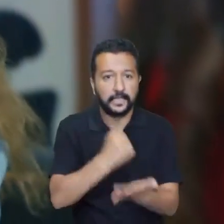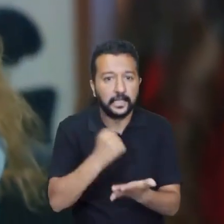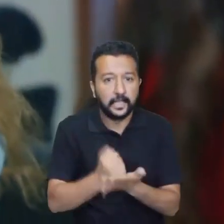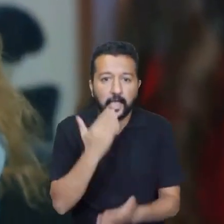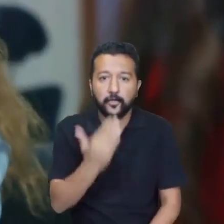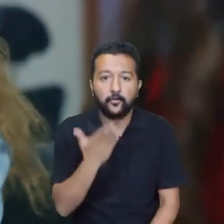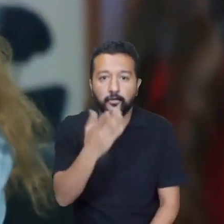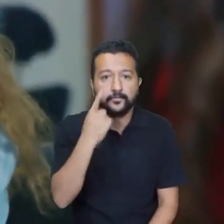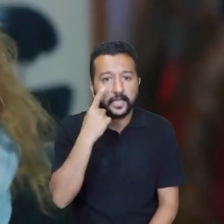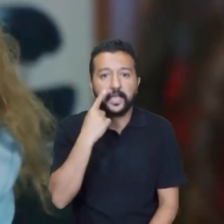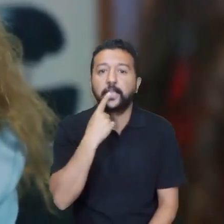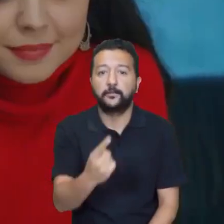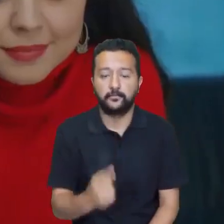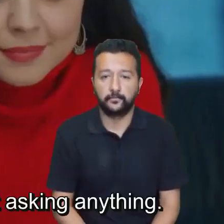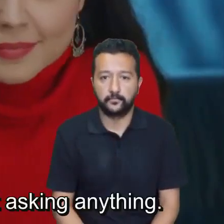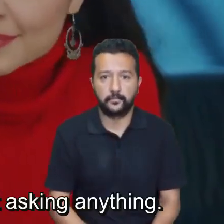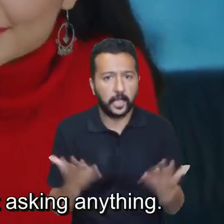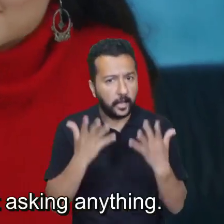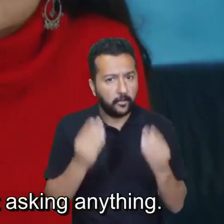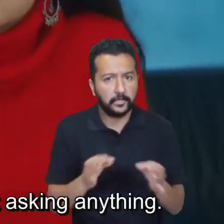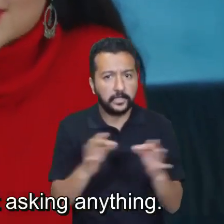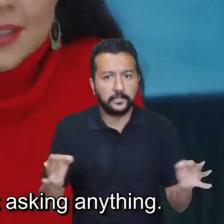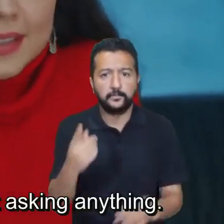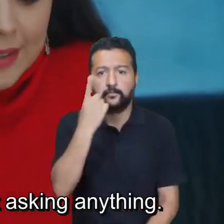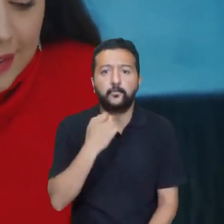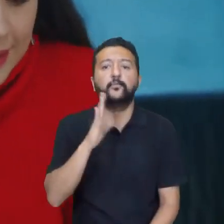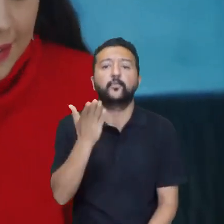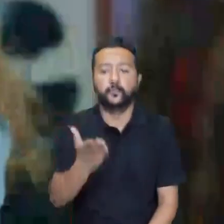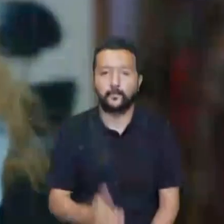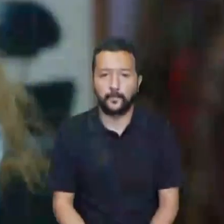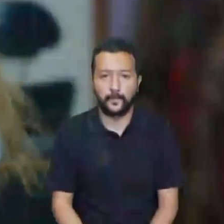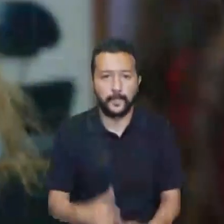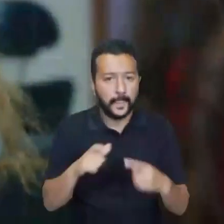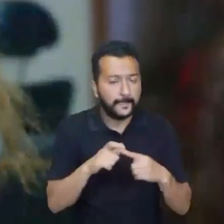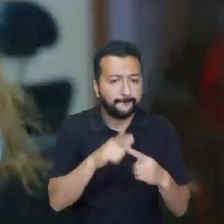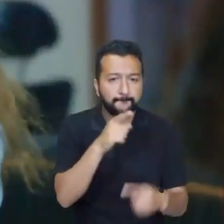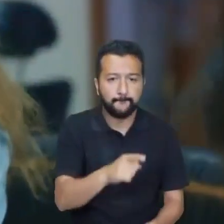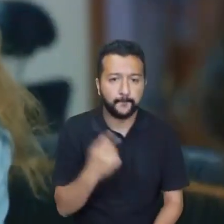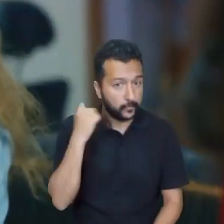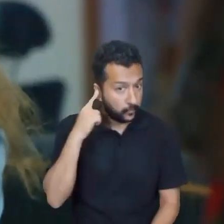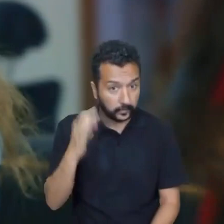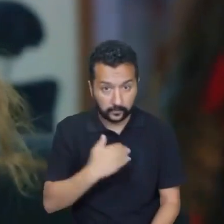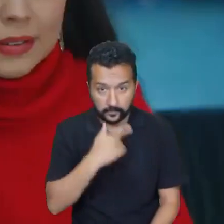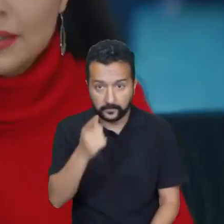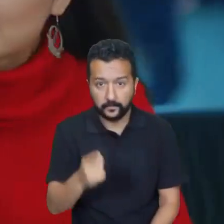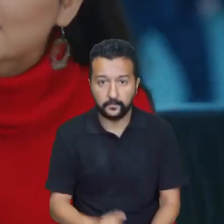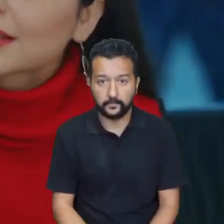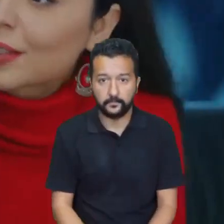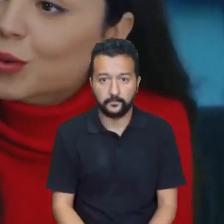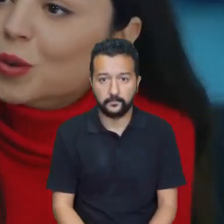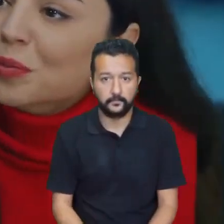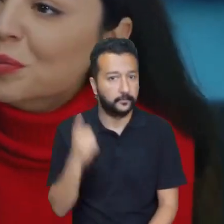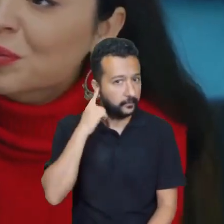Nikah diyorum, şahit diyorum. E ne oldu hiçbir şey sormuyorsun? Emel, duyuyor musun sen beni?